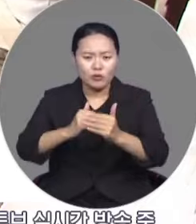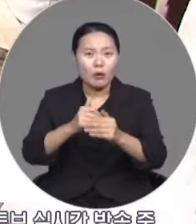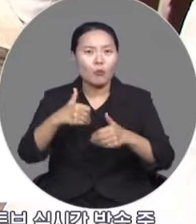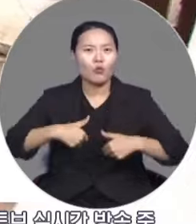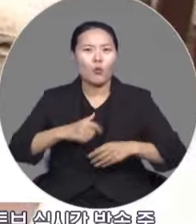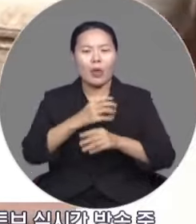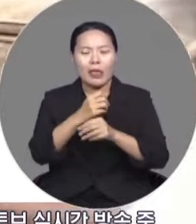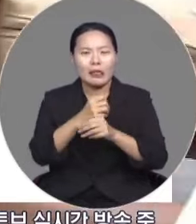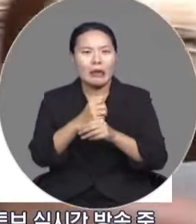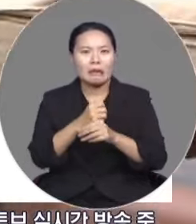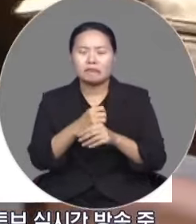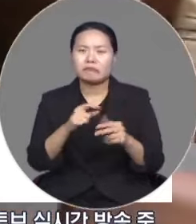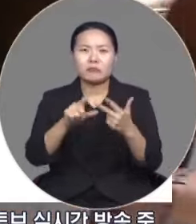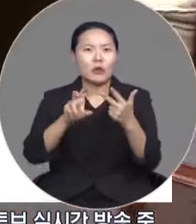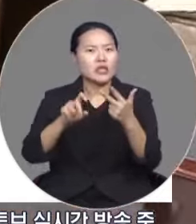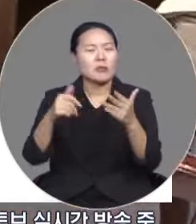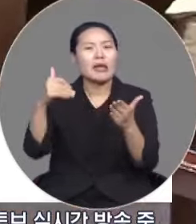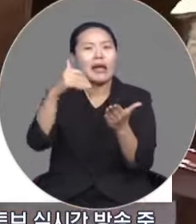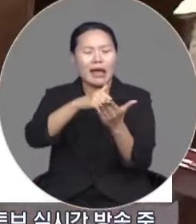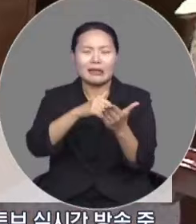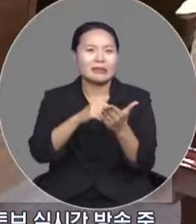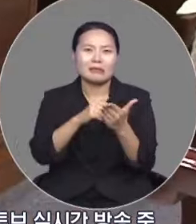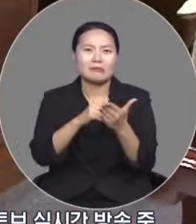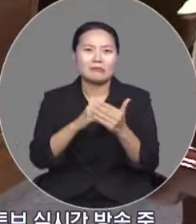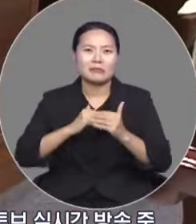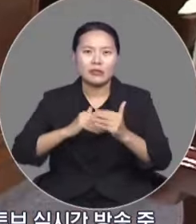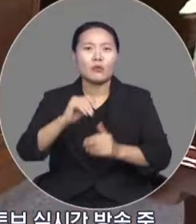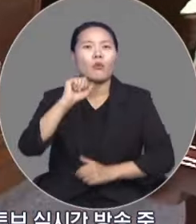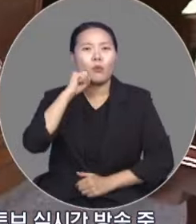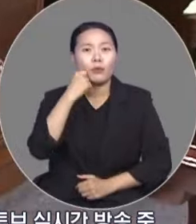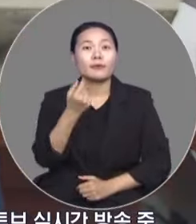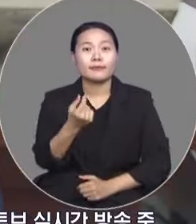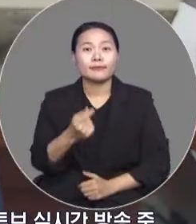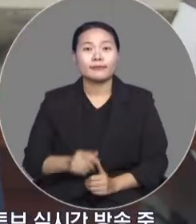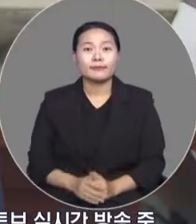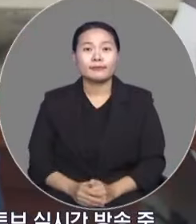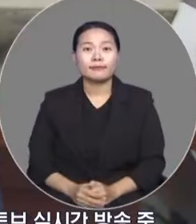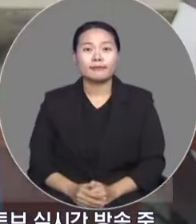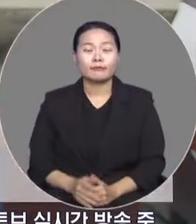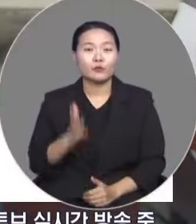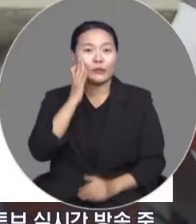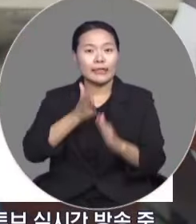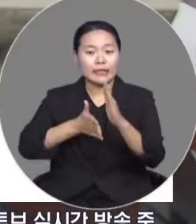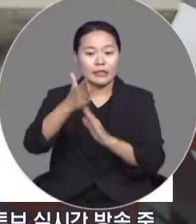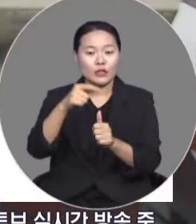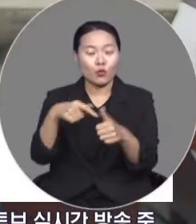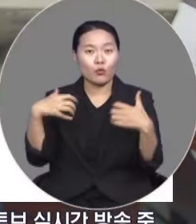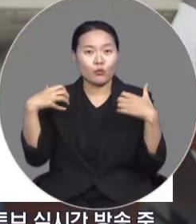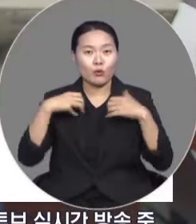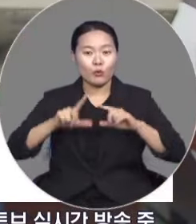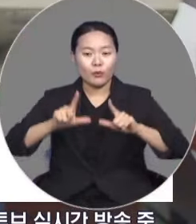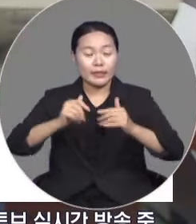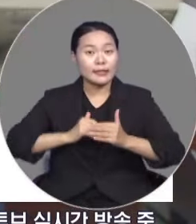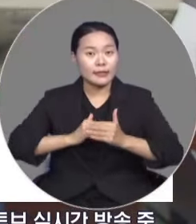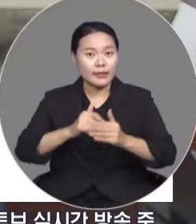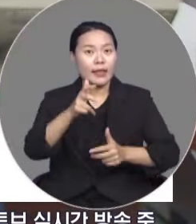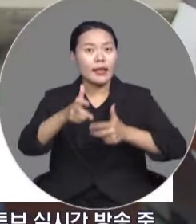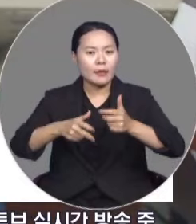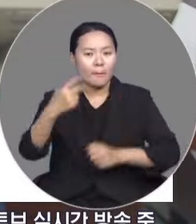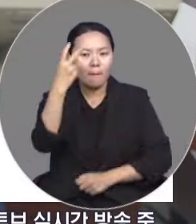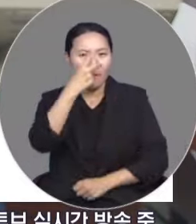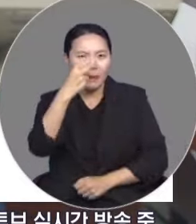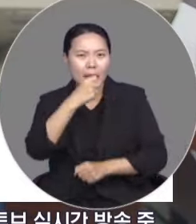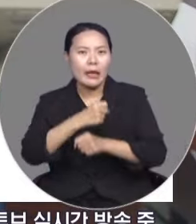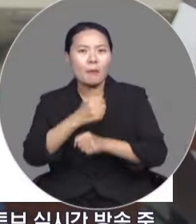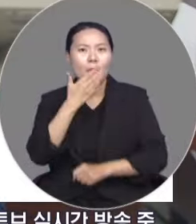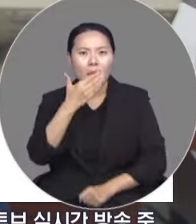필요한 일정을 22일 내에 맞추기 힘들기 때문입니다. 울산시나 교육청이 올해 하고 있는 사업들을 점검도 하고